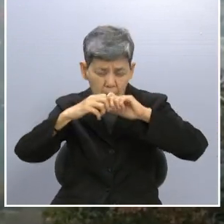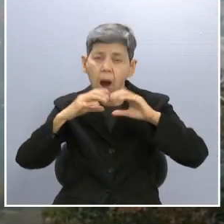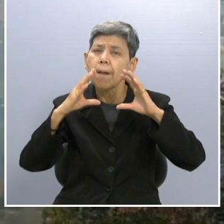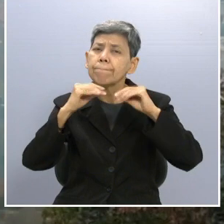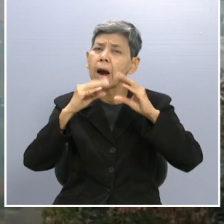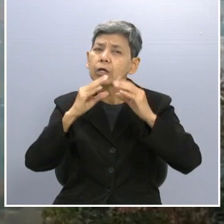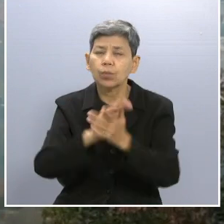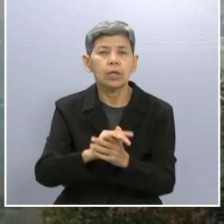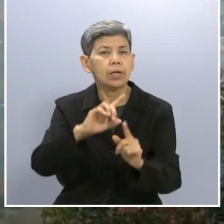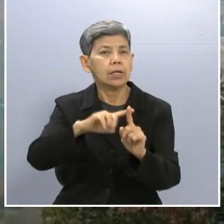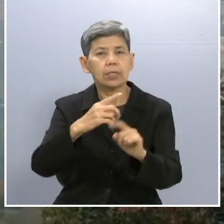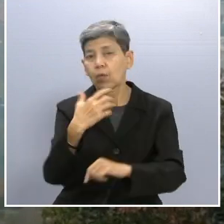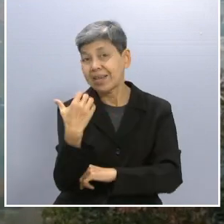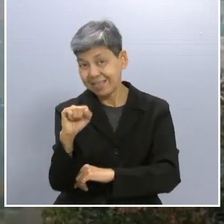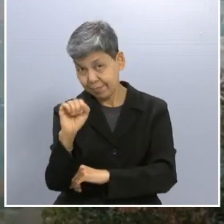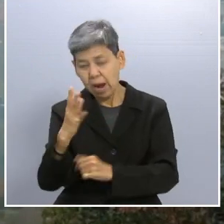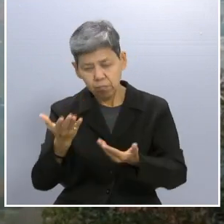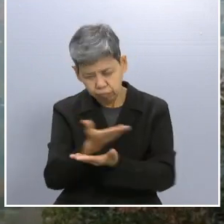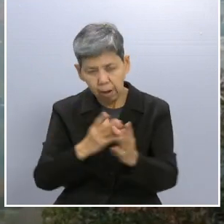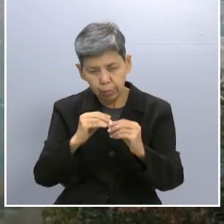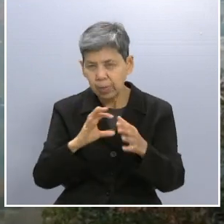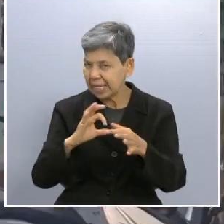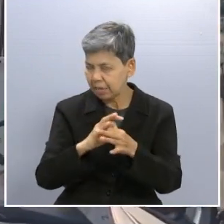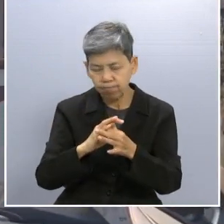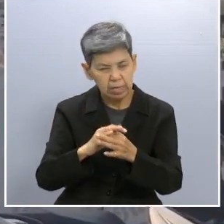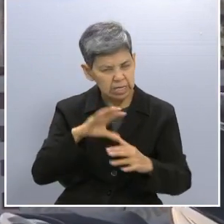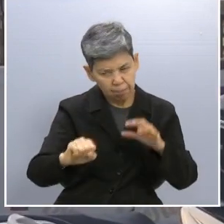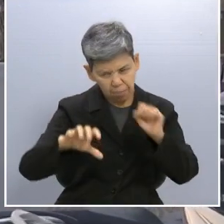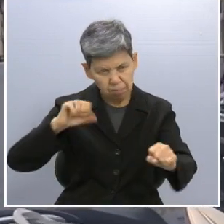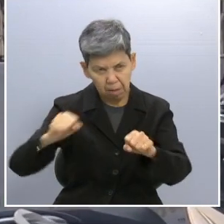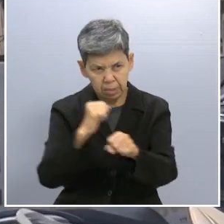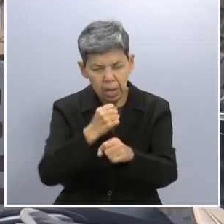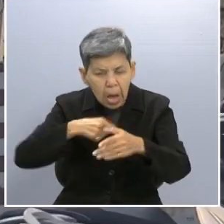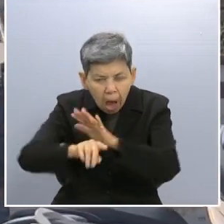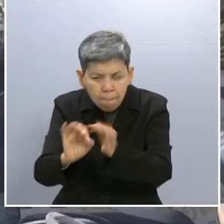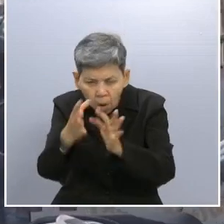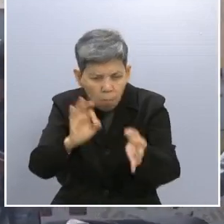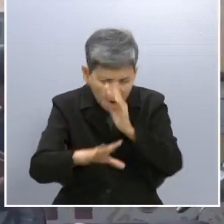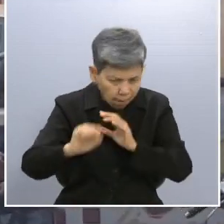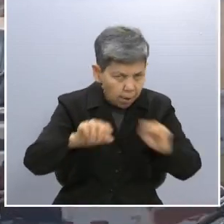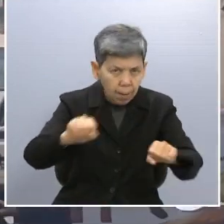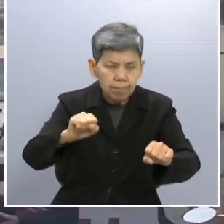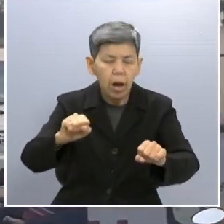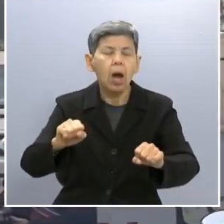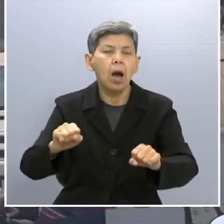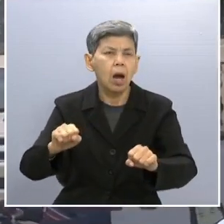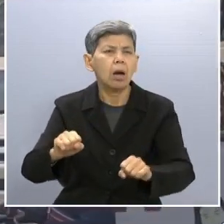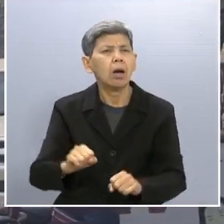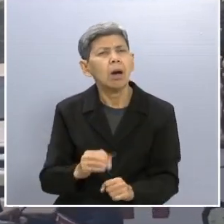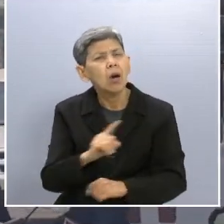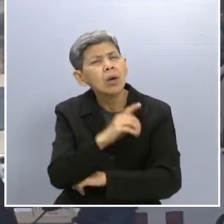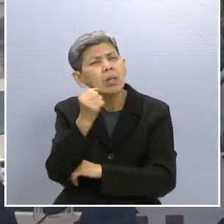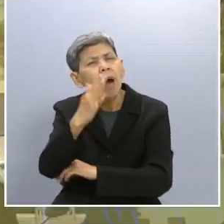15มีนาคมจะมีการบังคับเข้มจับดำผู้ดำเนินคดีผู้ลักลอบเผาป่าทำไมต้องรอ 15